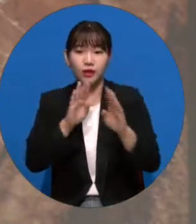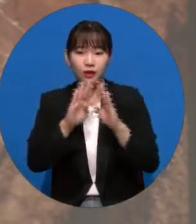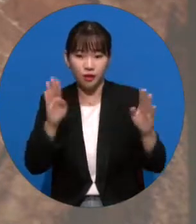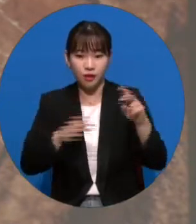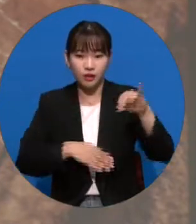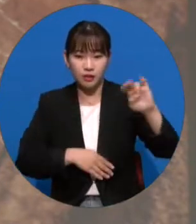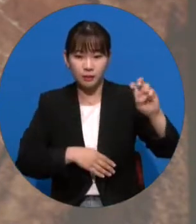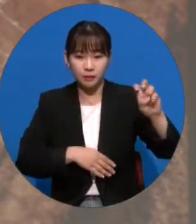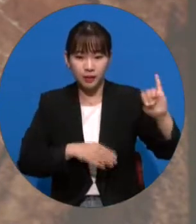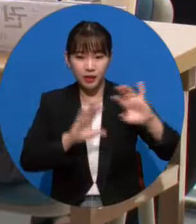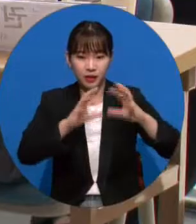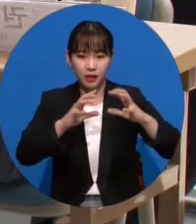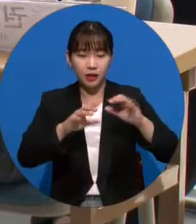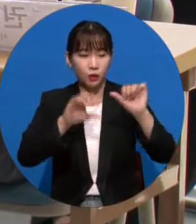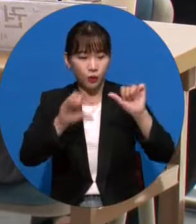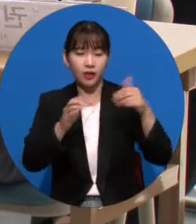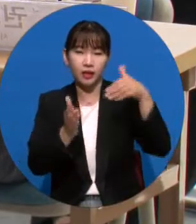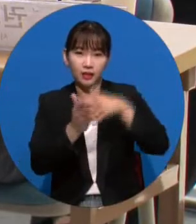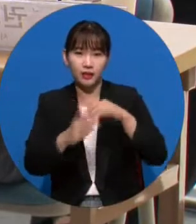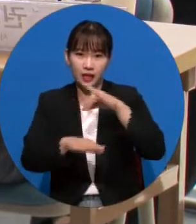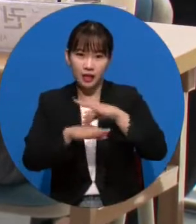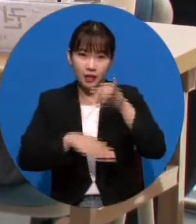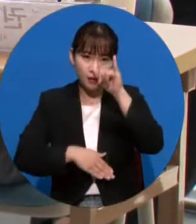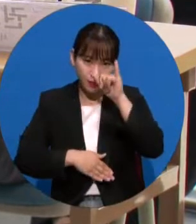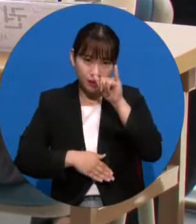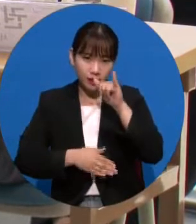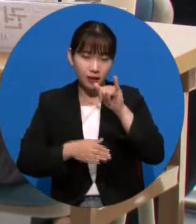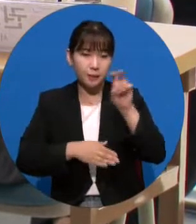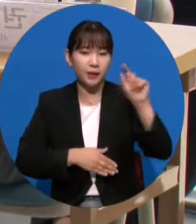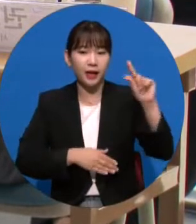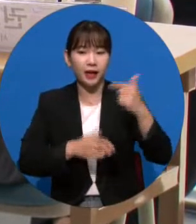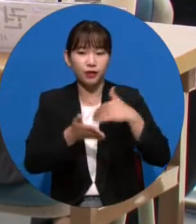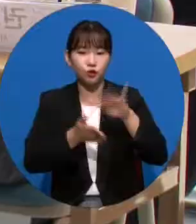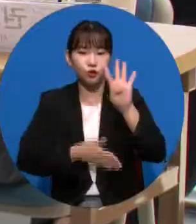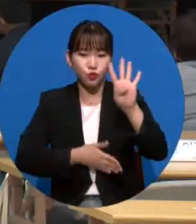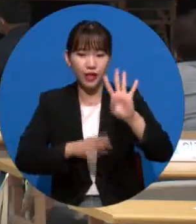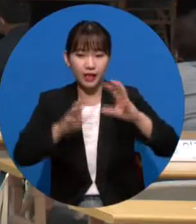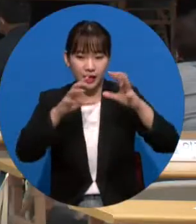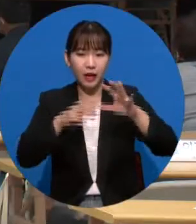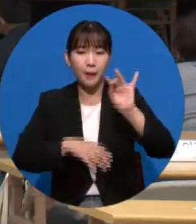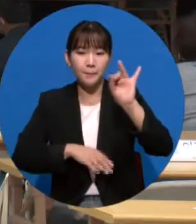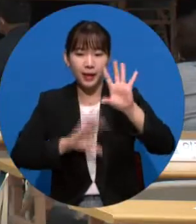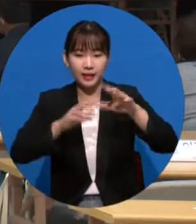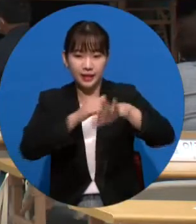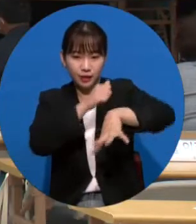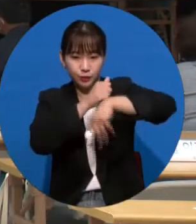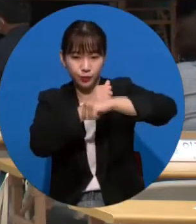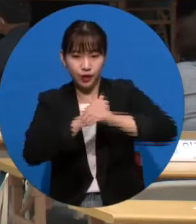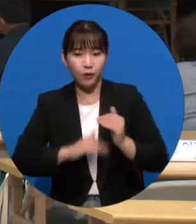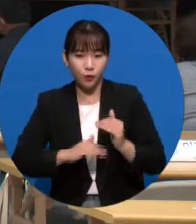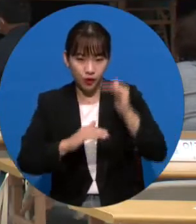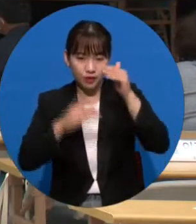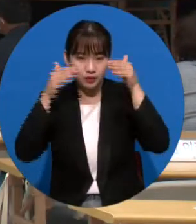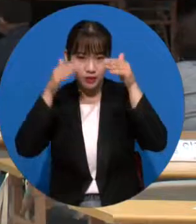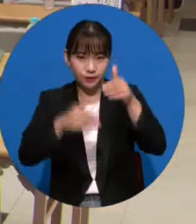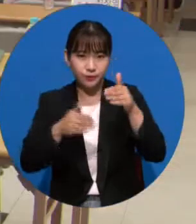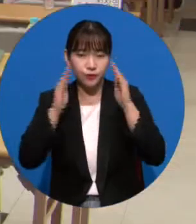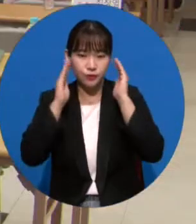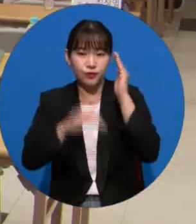신미국 등 서기 5세기까지 해남에 깃든 마한 4개 제국이 백제에 흡수되는 과정이 집중